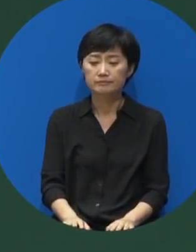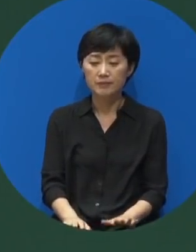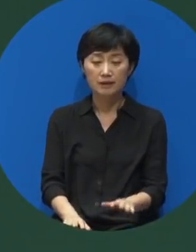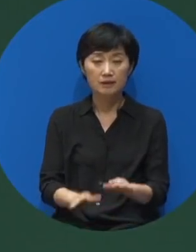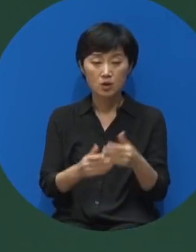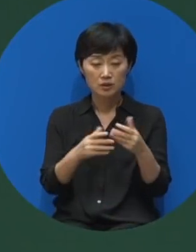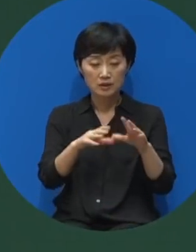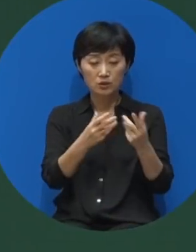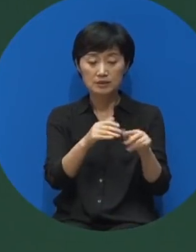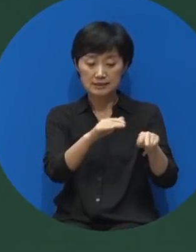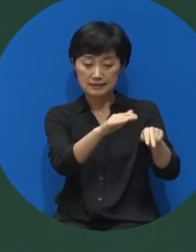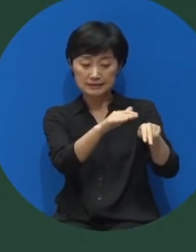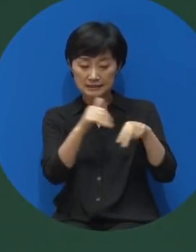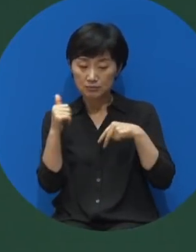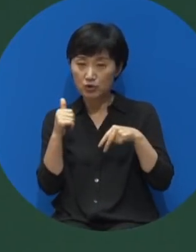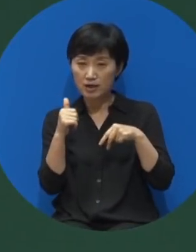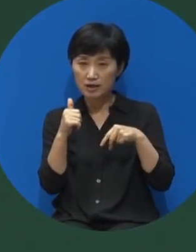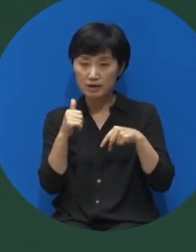사무엘은 지금 이 중에 있습니다.